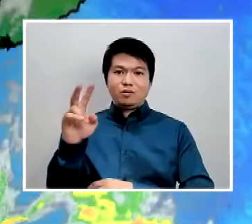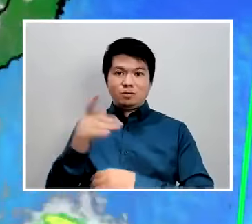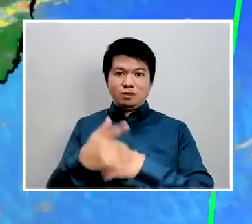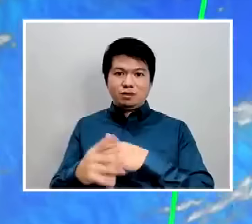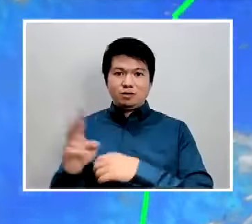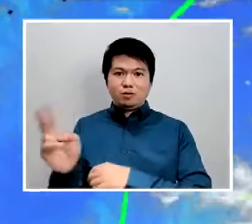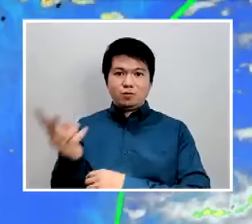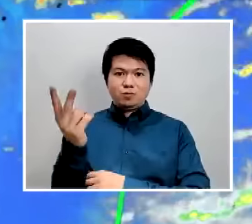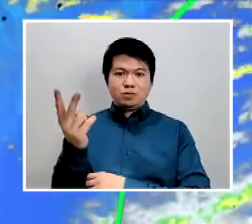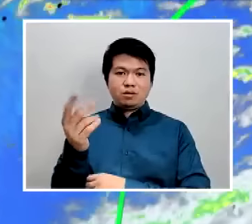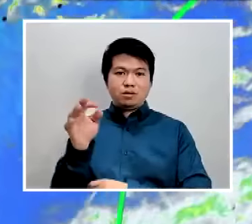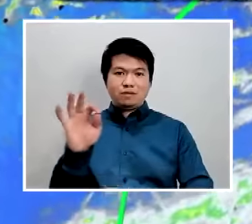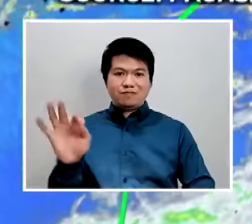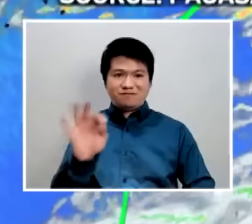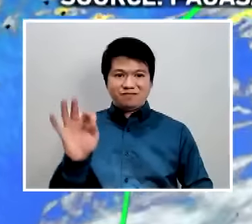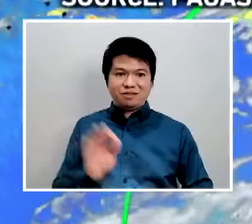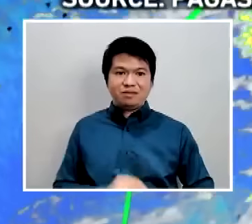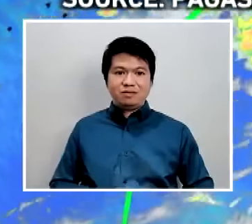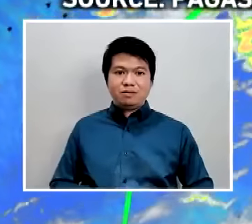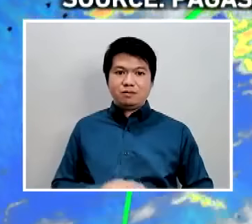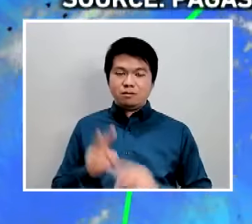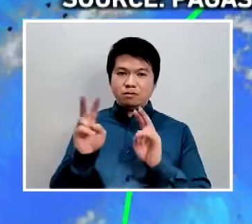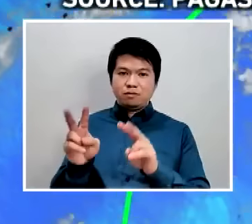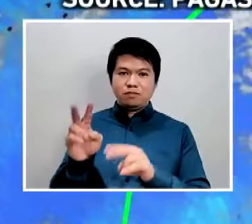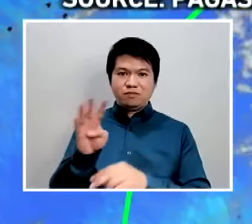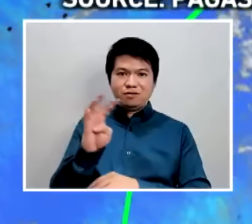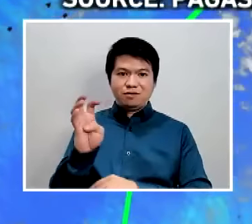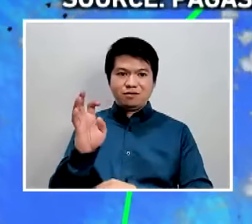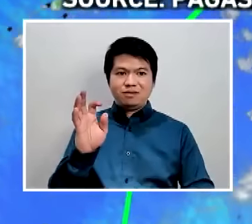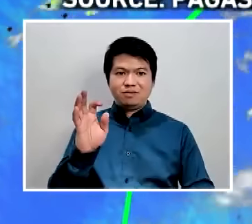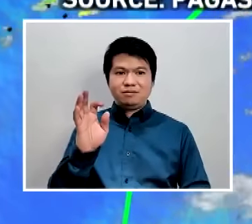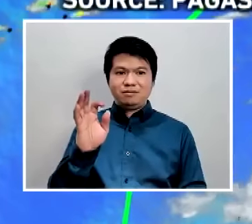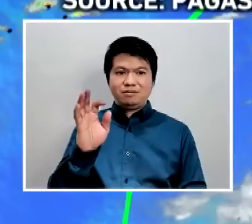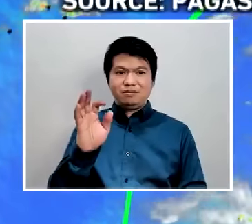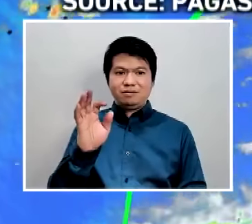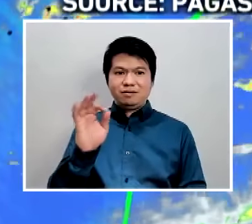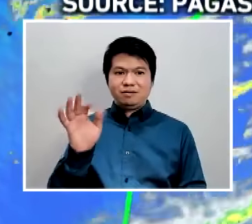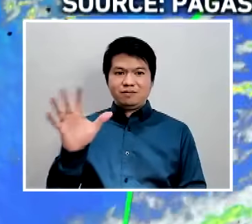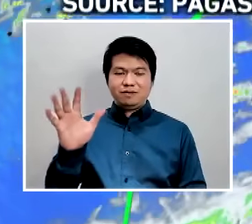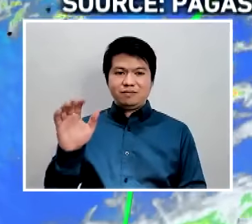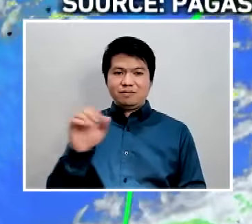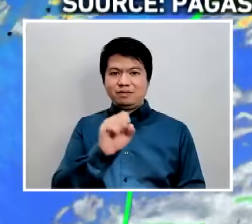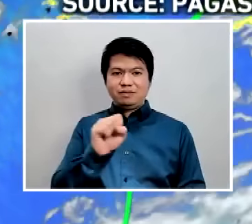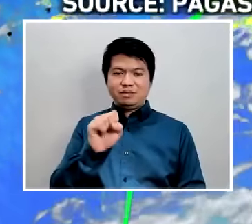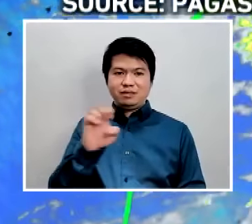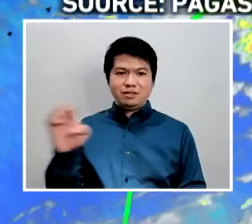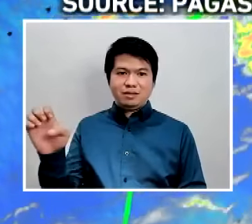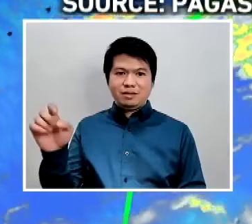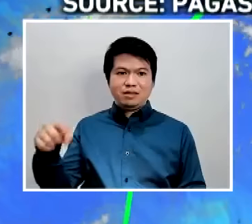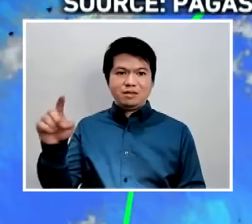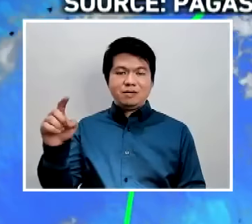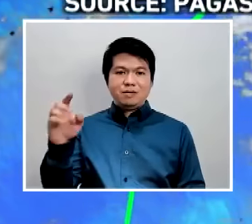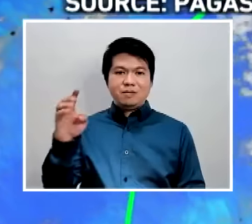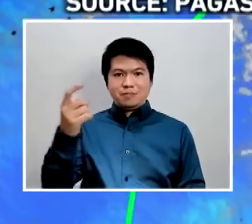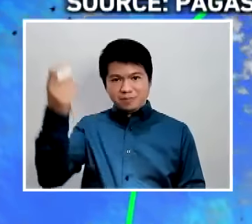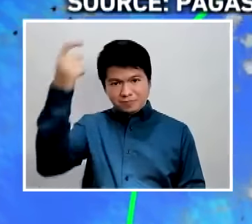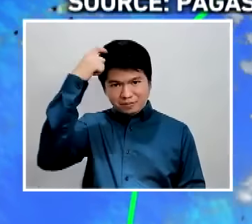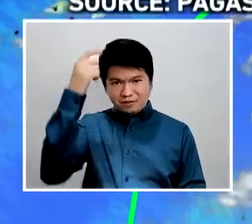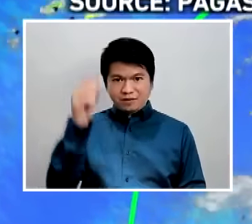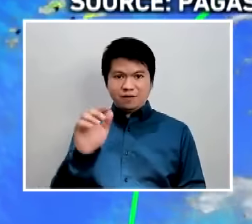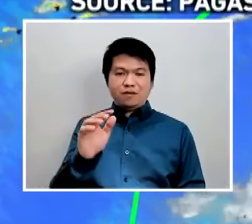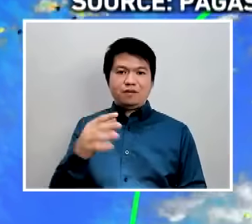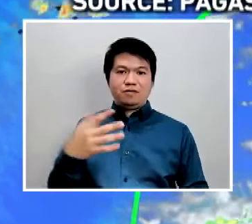namata ng Tropical Depression Hulyan sa layong 425 kilometers silangan ng Basco, Batanes. Taglay ang lakas ng hangin na 55